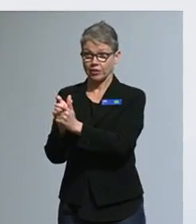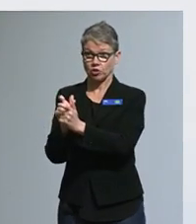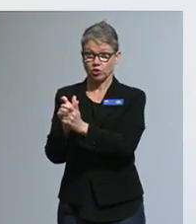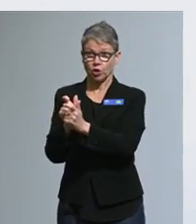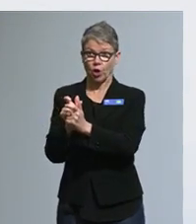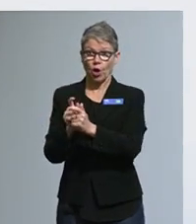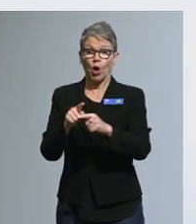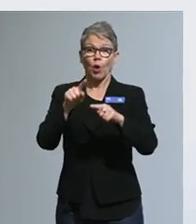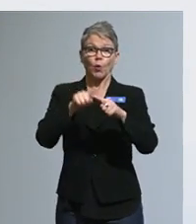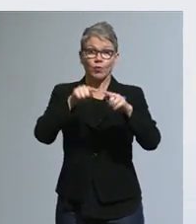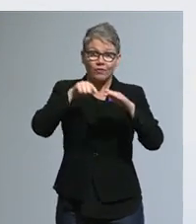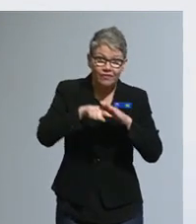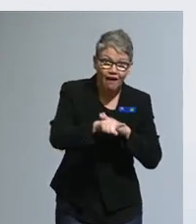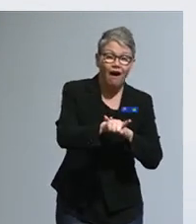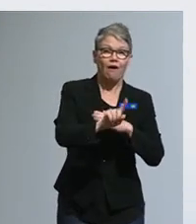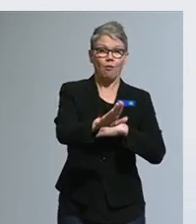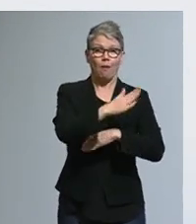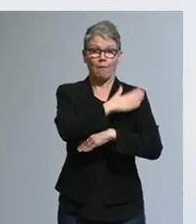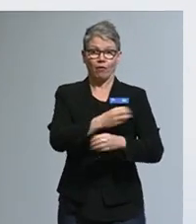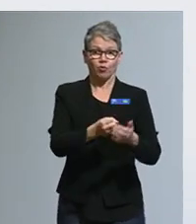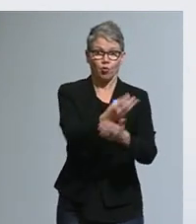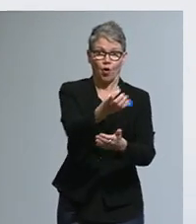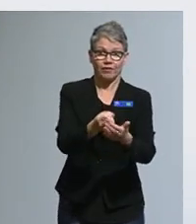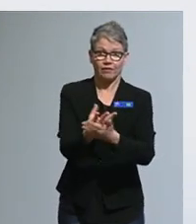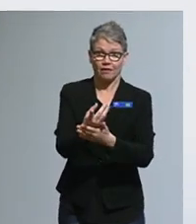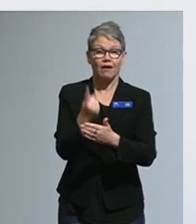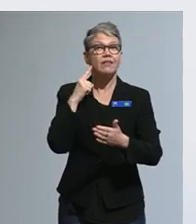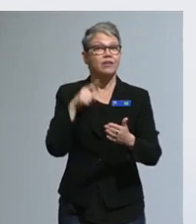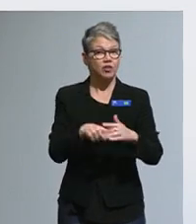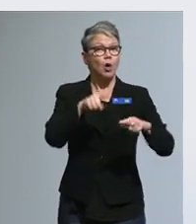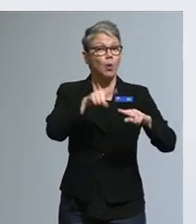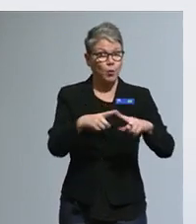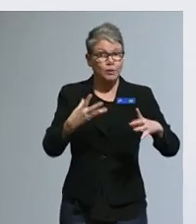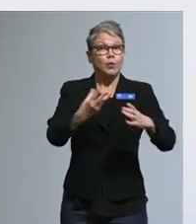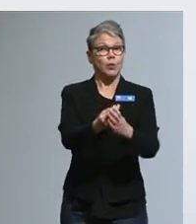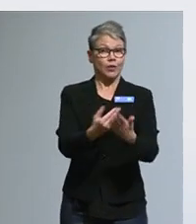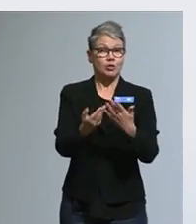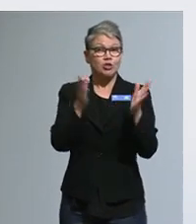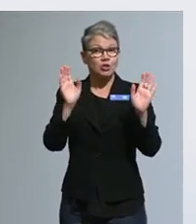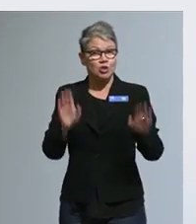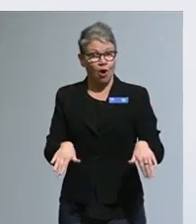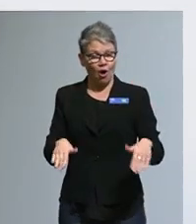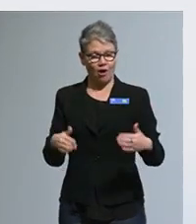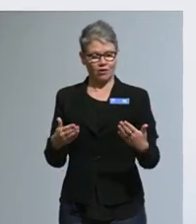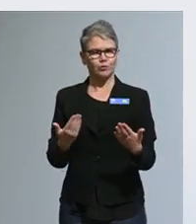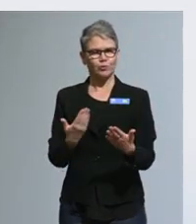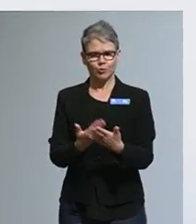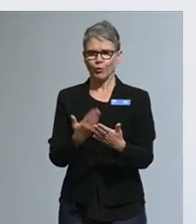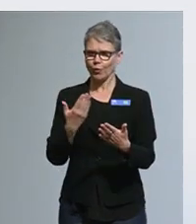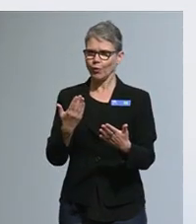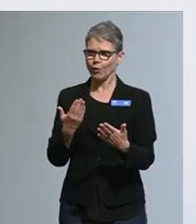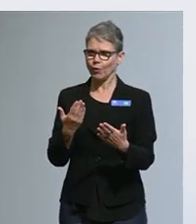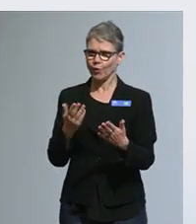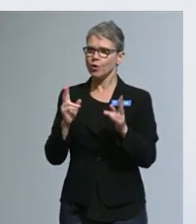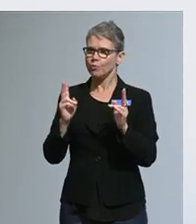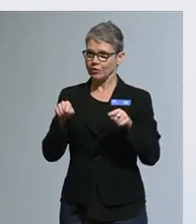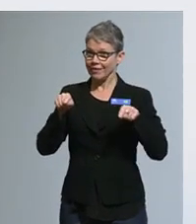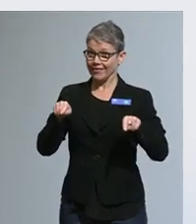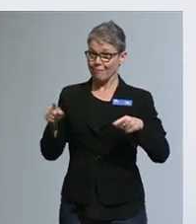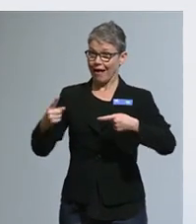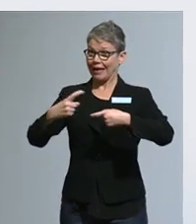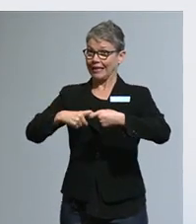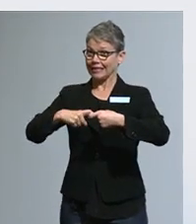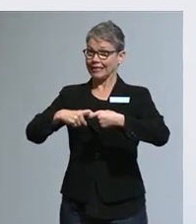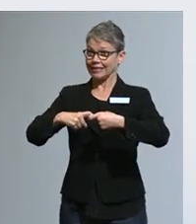niitä palveluiden tuottajia ja sitä yhteistä tekemistä tekemässä. Ja sen takia varmaankin myöskin tämä linkki